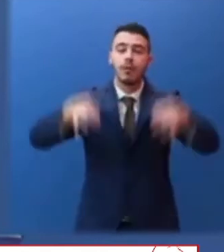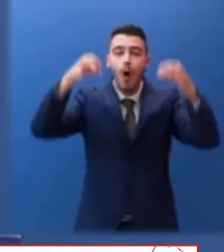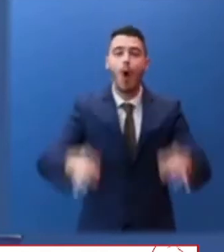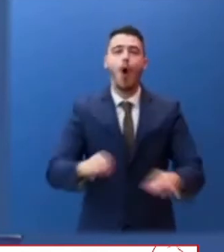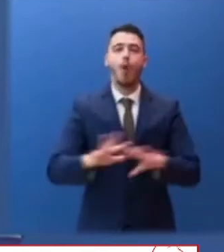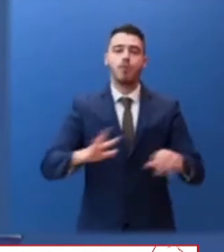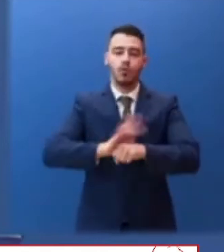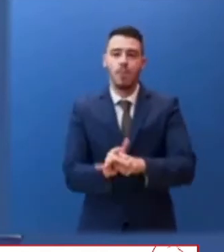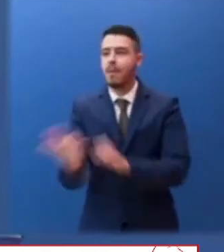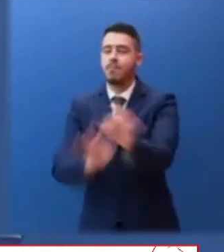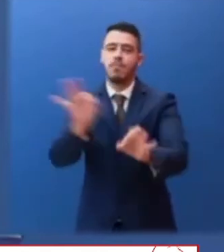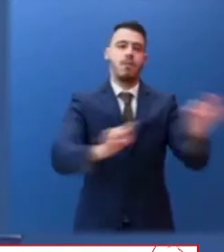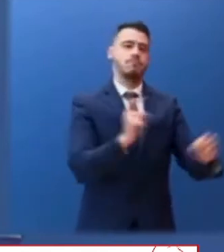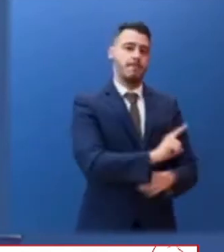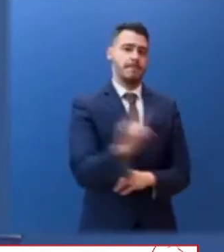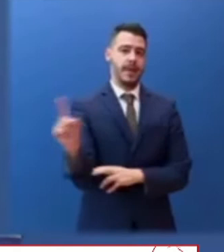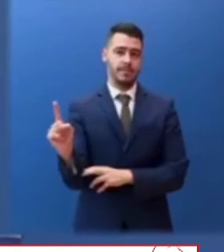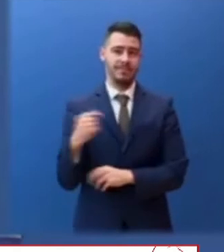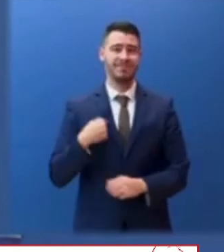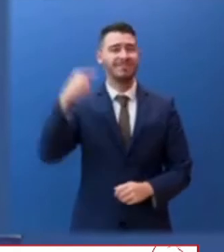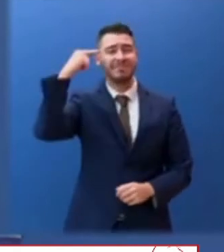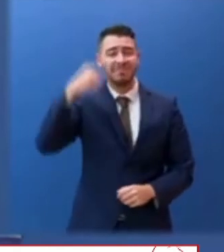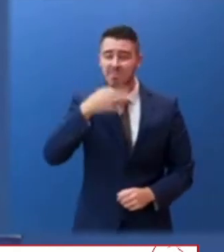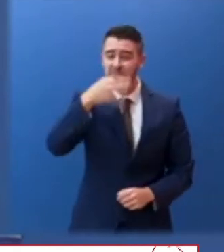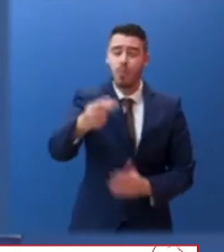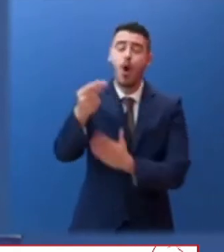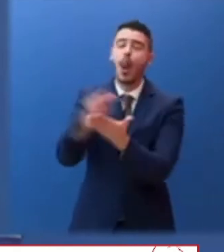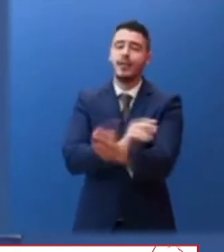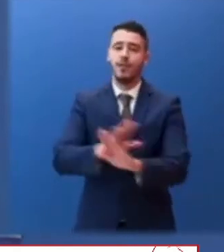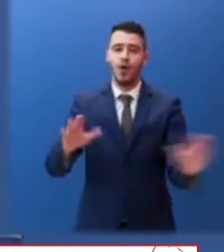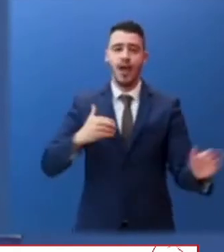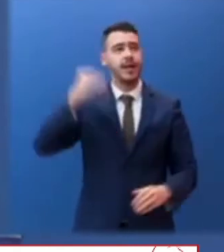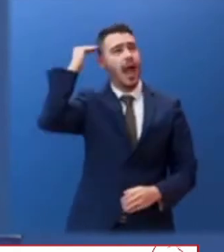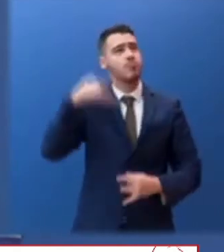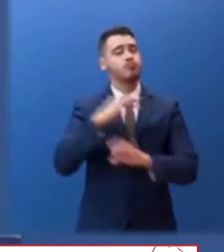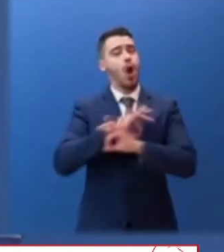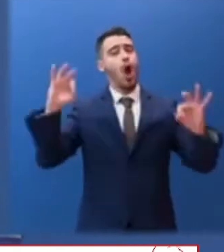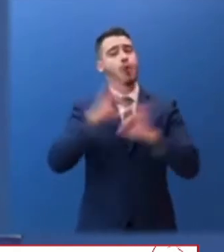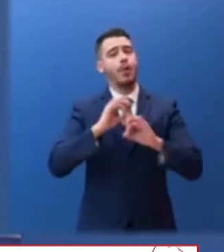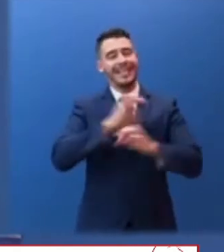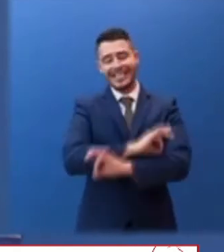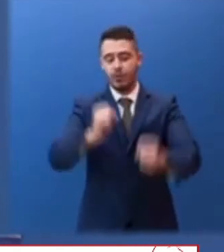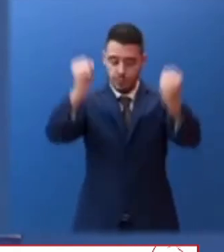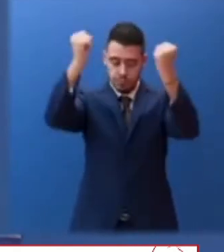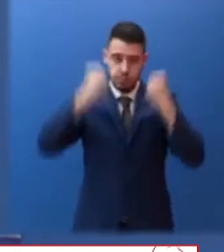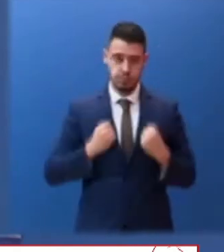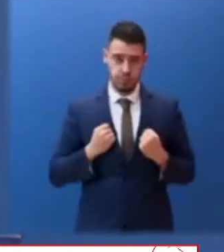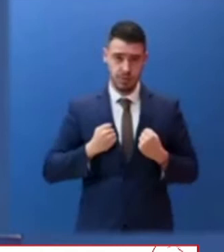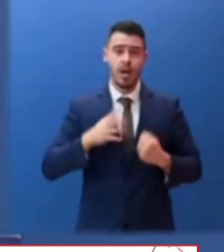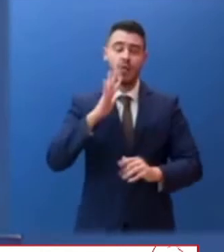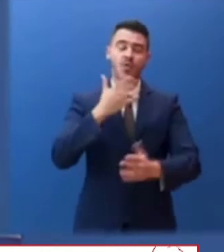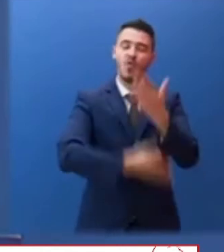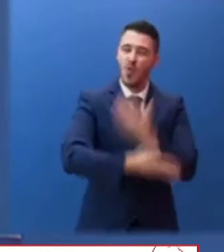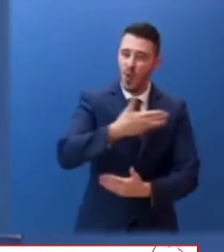Έχουμε τονίσει πολλές φορές ότι αν χαλαρώσουμε θα το πληρώσουμε. Ας ξεπεράσουμε την κόπωση και ας παραμερίσουμε τον